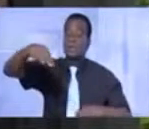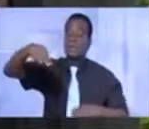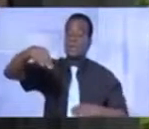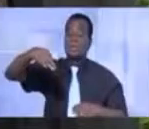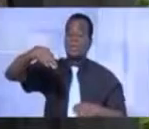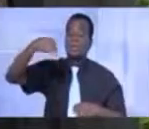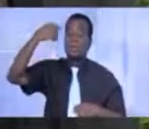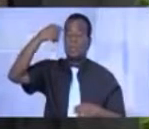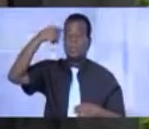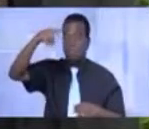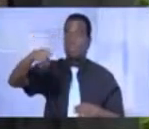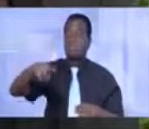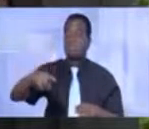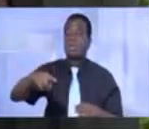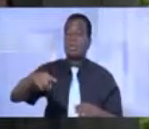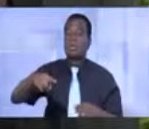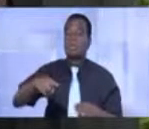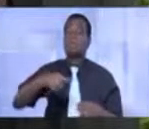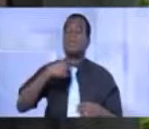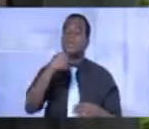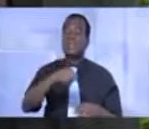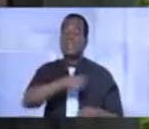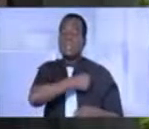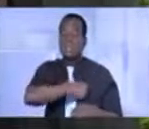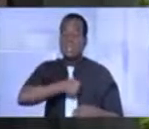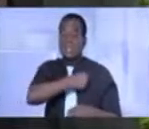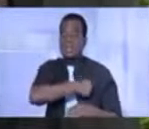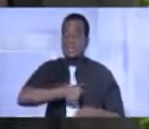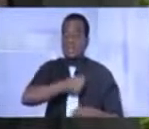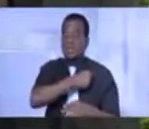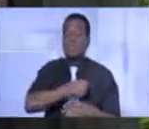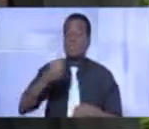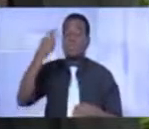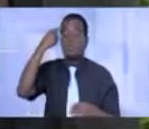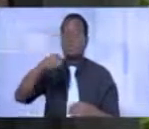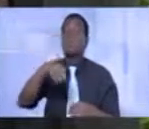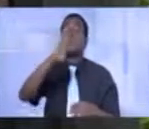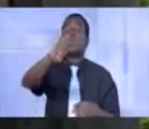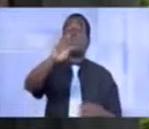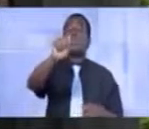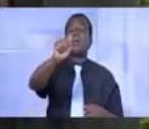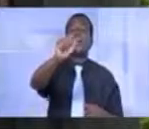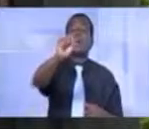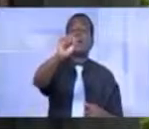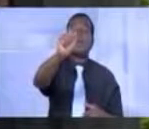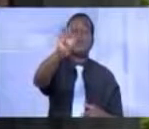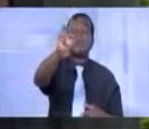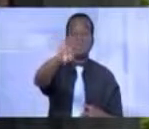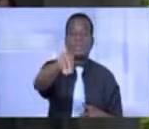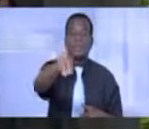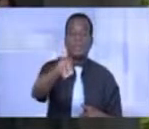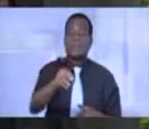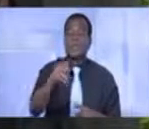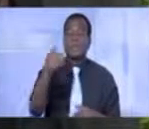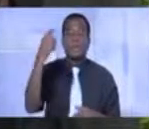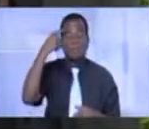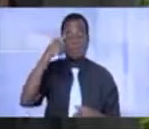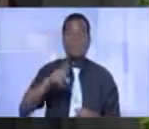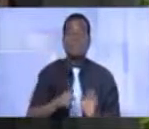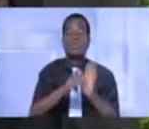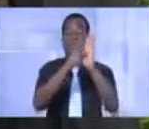visiter suite à l'événement triste qui s'est passé à Grand Bassam, pour présenter la solidarité et